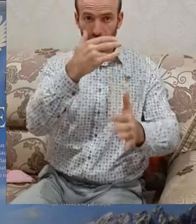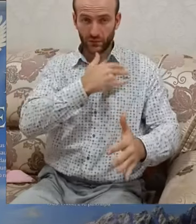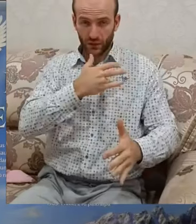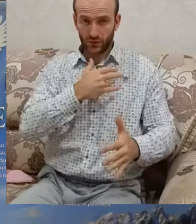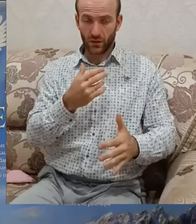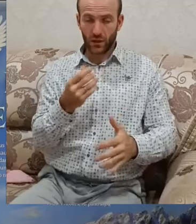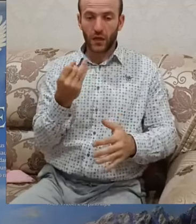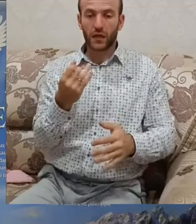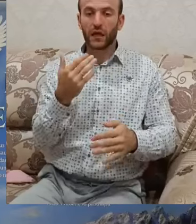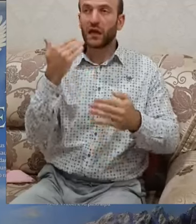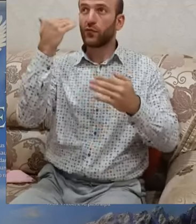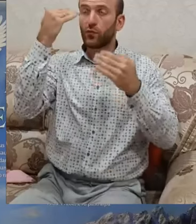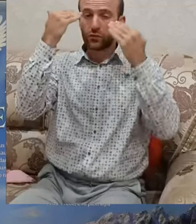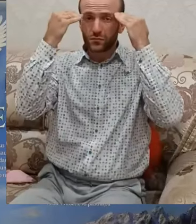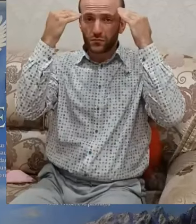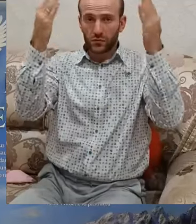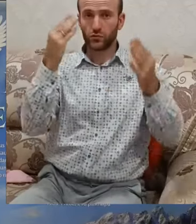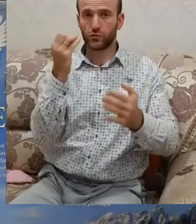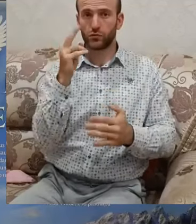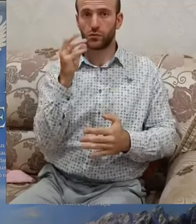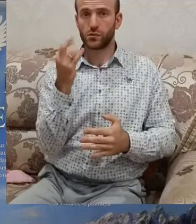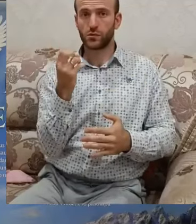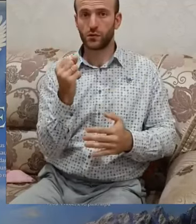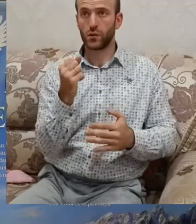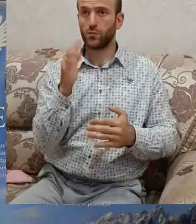jį. Amen. Amin.